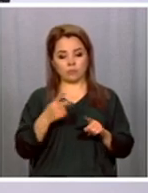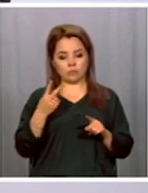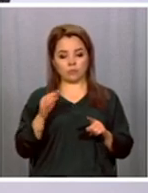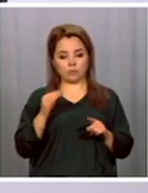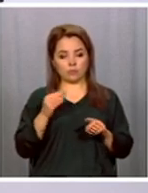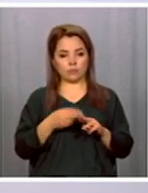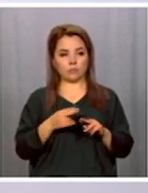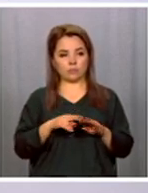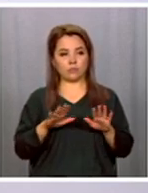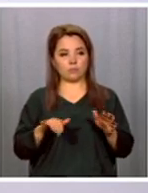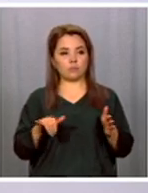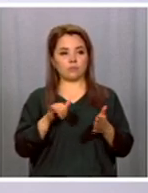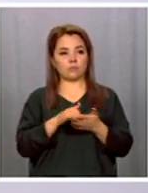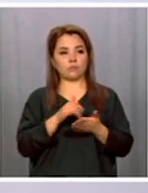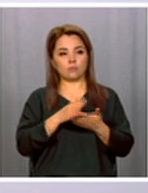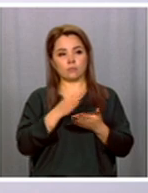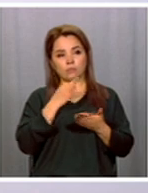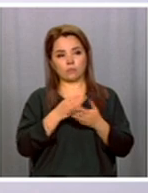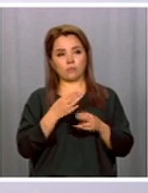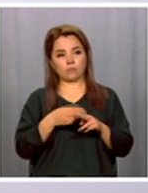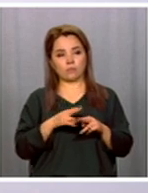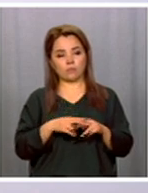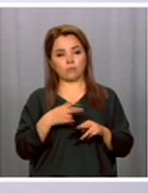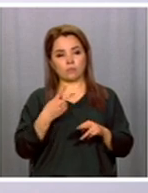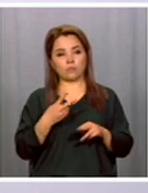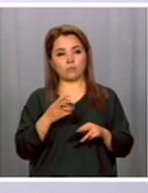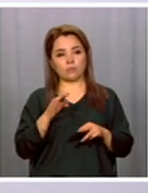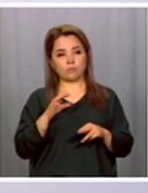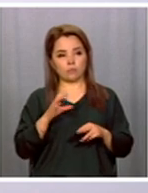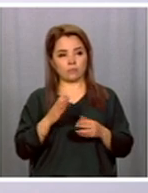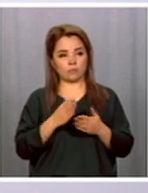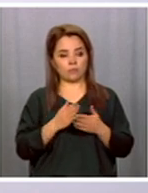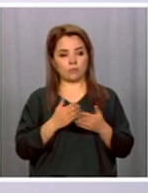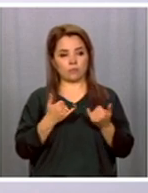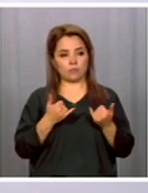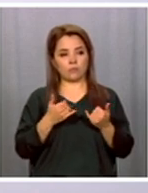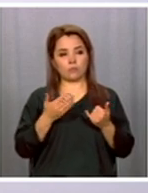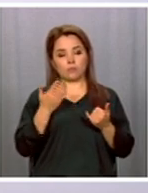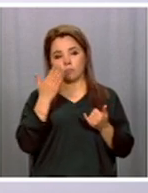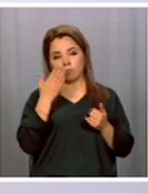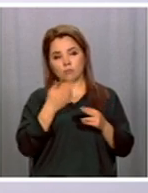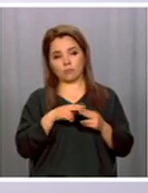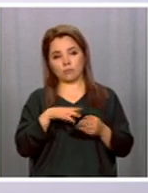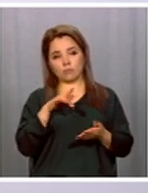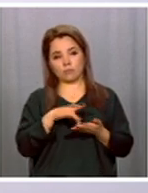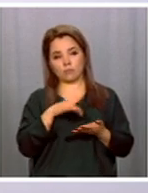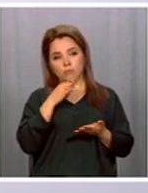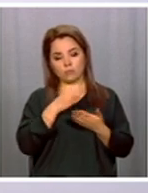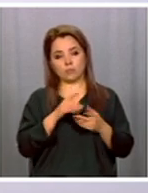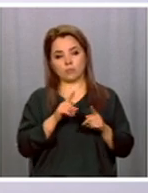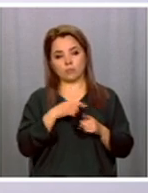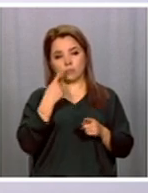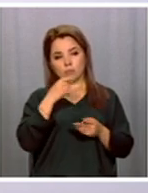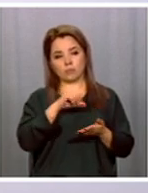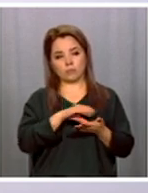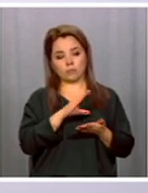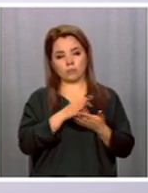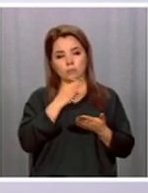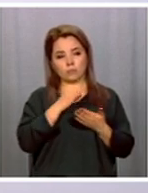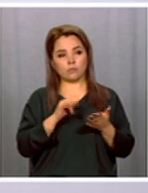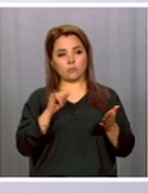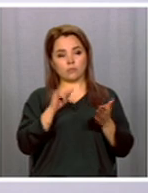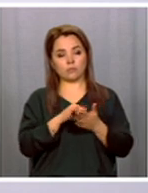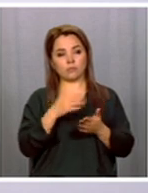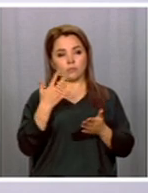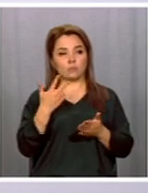2F-тің үстіне қояйық. 2F дегеніміз бізде осы ойыс айнаның ол центрі болатын. Тура осының үстіне қоятын болсақ, жаңағыдай үш